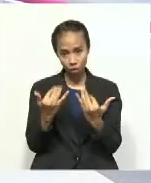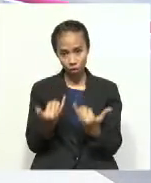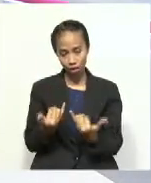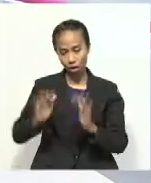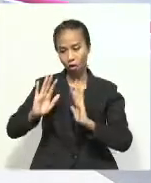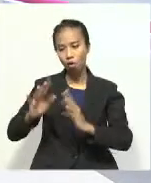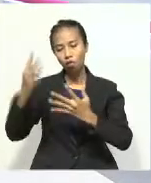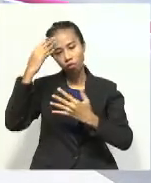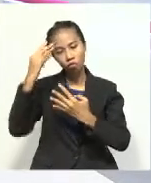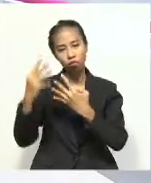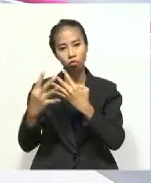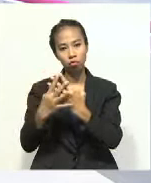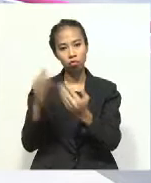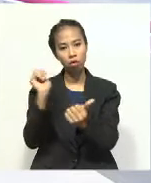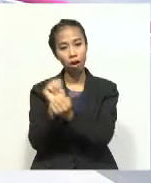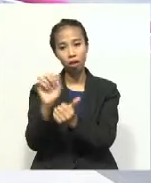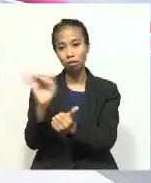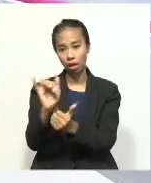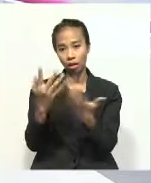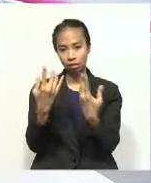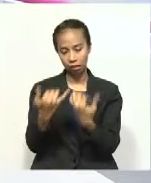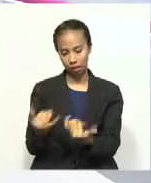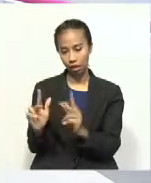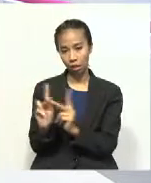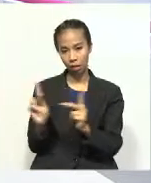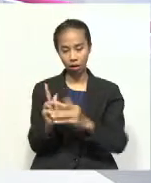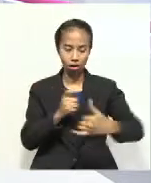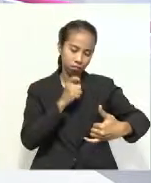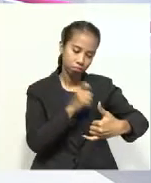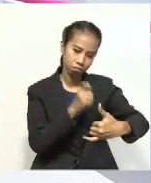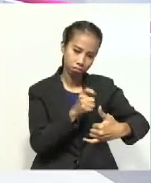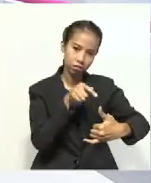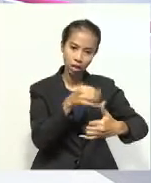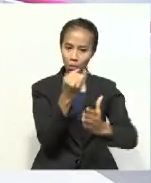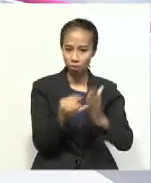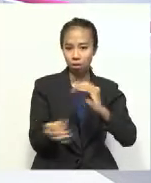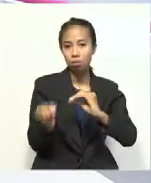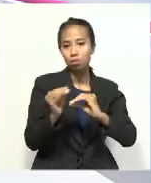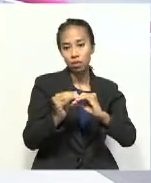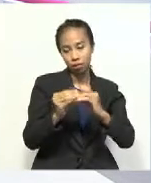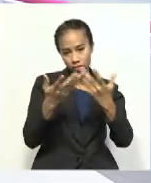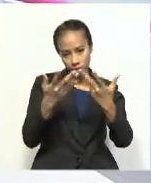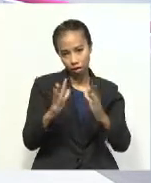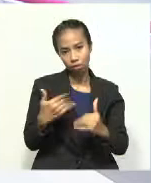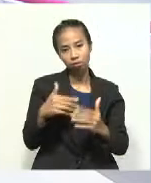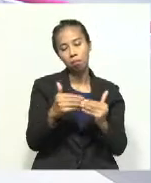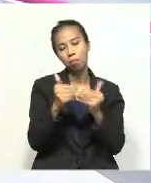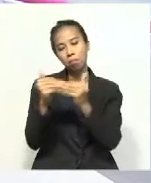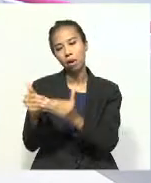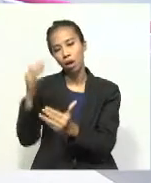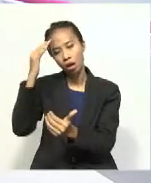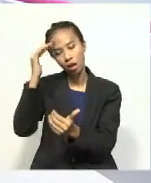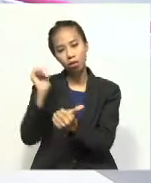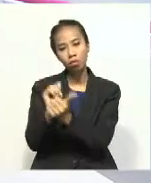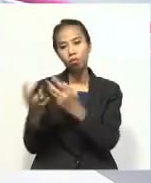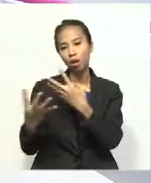ตัวไปฝากขังและมีการตั้งคณะกรรมการสืบสวนสอบสวนเพื่อเอาผิดกับผู้ต้องหาเพิ่มเติมก่อนที่จะมีการควบคุมตัวไปฝากขัง